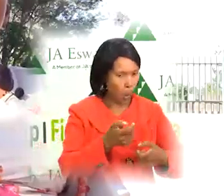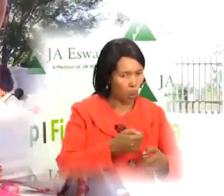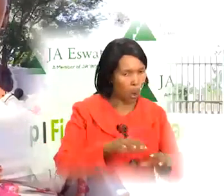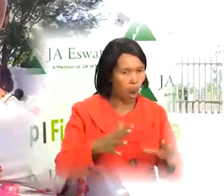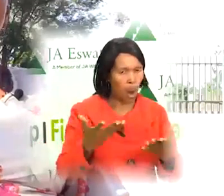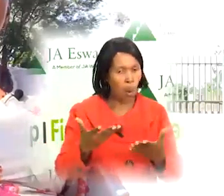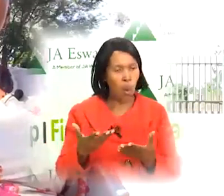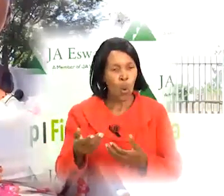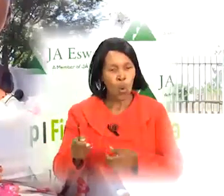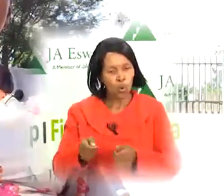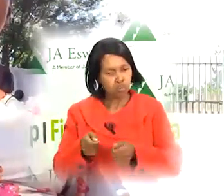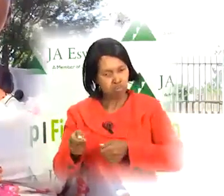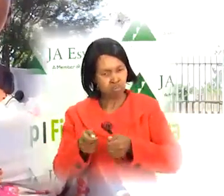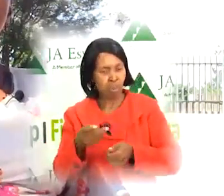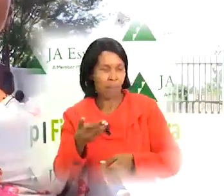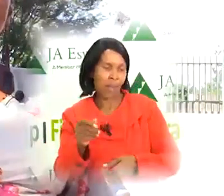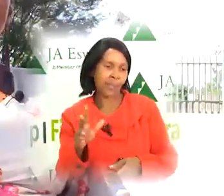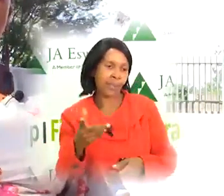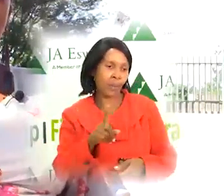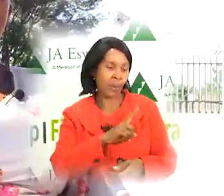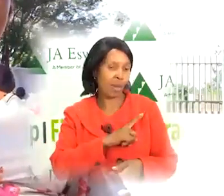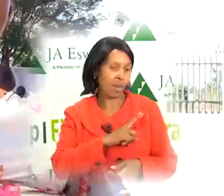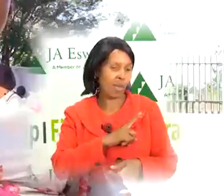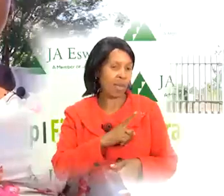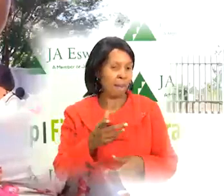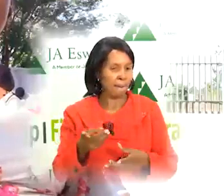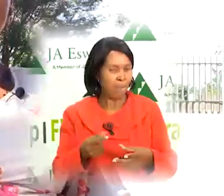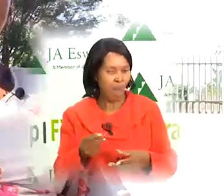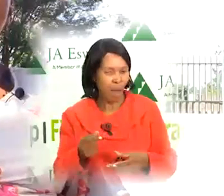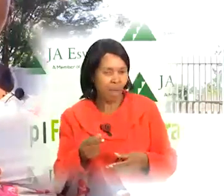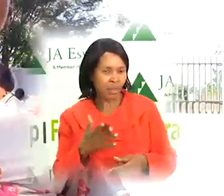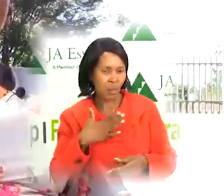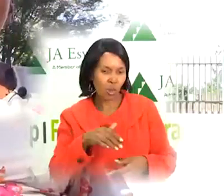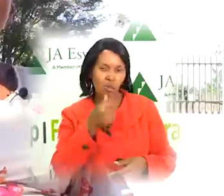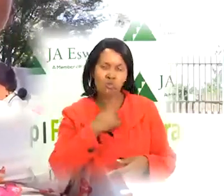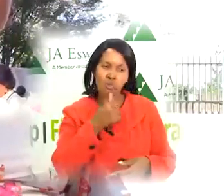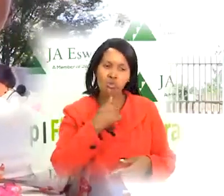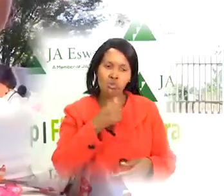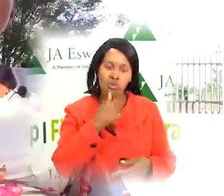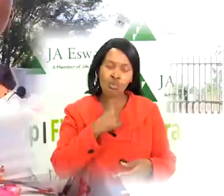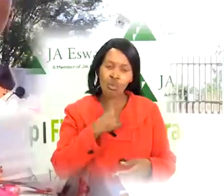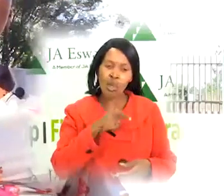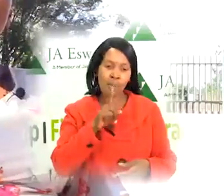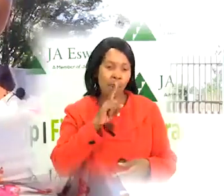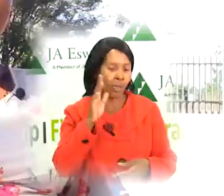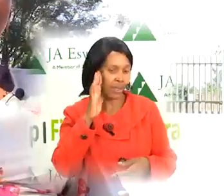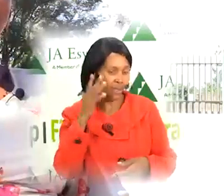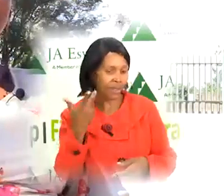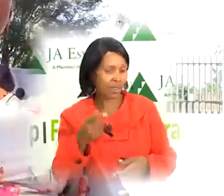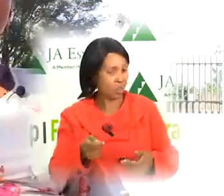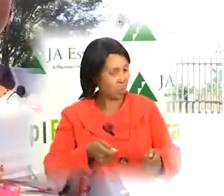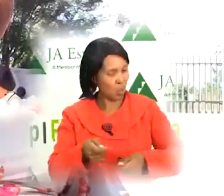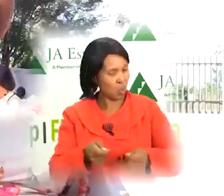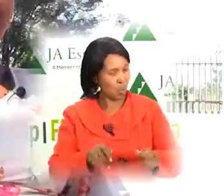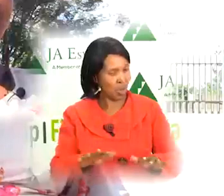ukuthi siyayithanza imali kuyisebenzisa kanti singakayisebenteli. Bantwana bethu ke babathatha emabhuku nemapheni kuze kuthi batowukhona kulandzelela